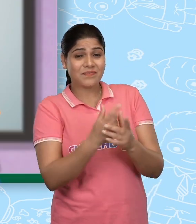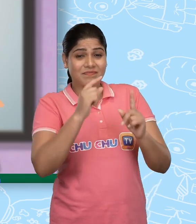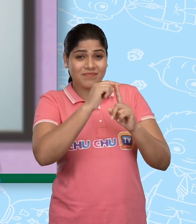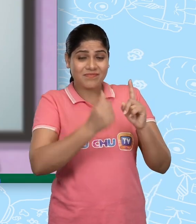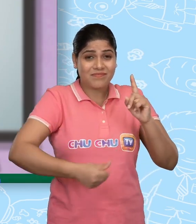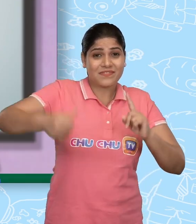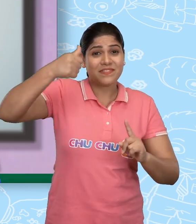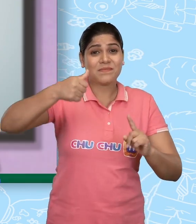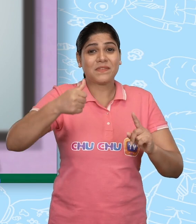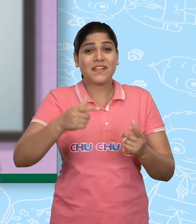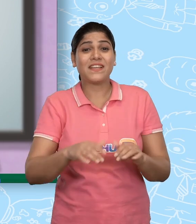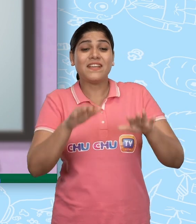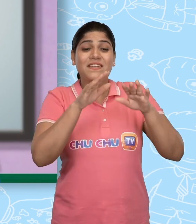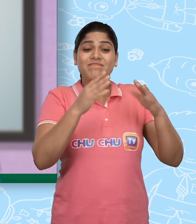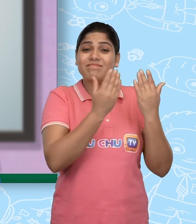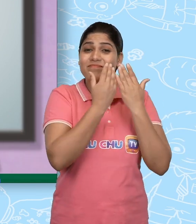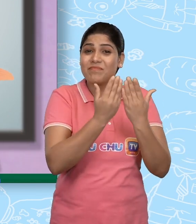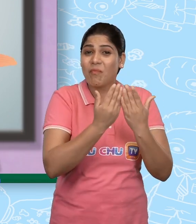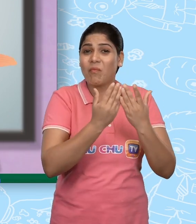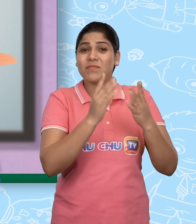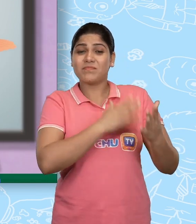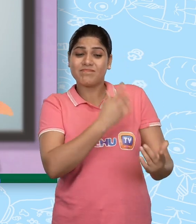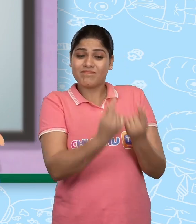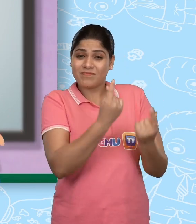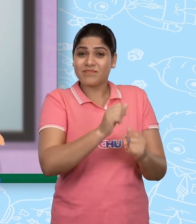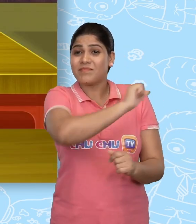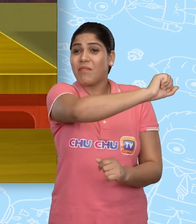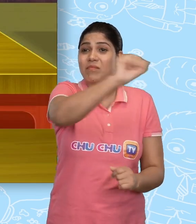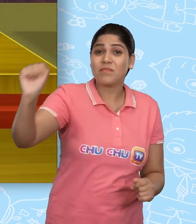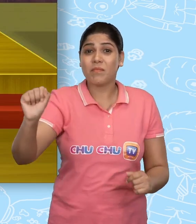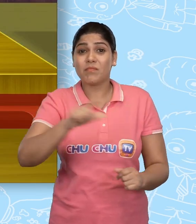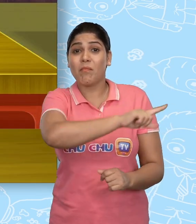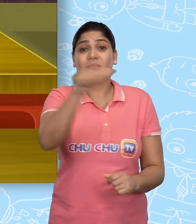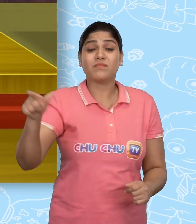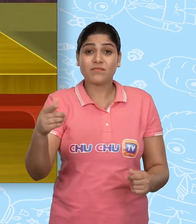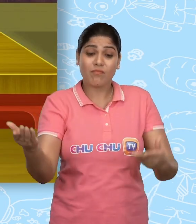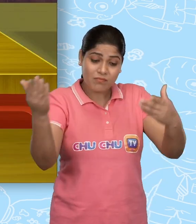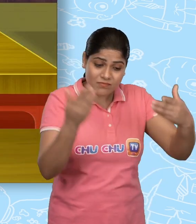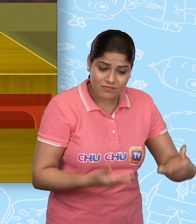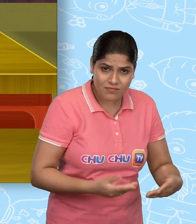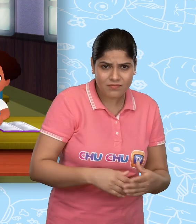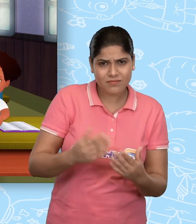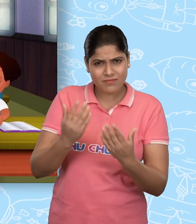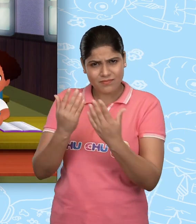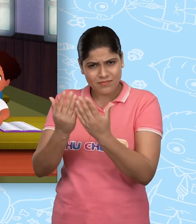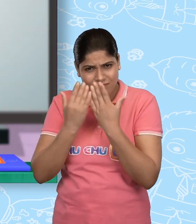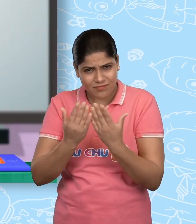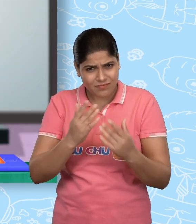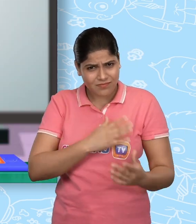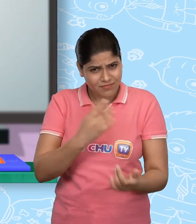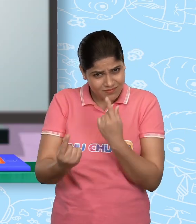हमारे प्रिंसिपल ने स्कूल के बगीचे में आप सभी को बुलाया है। स्कूल के बगीचे में?